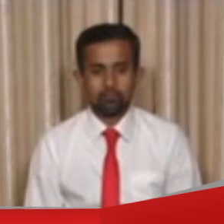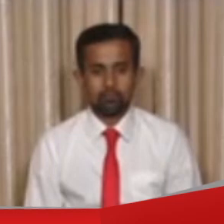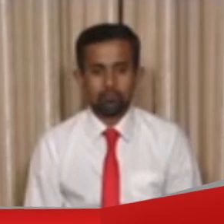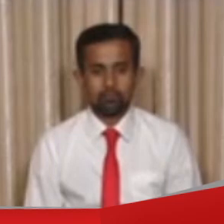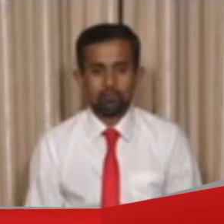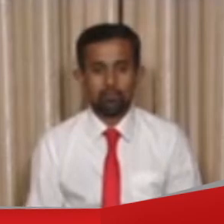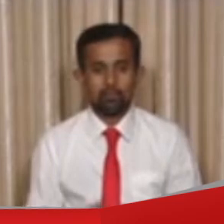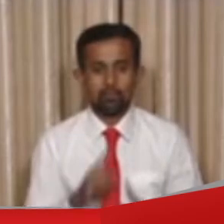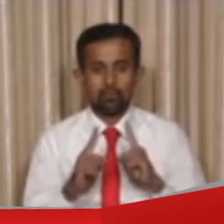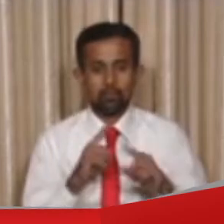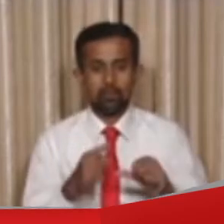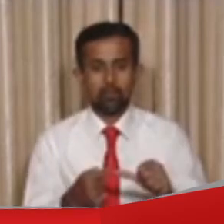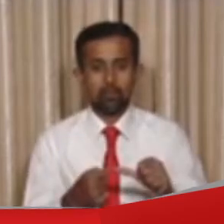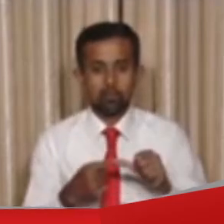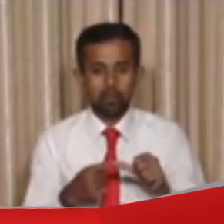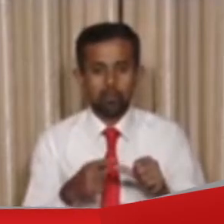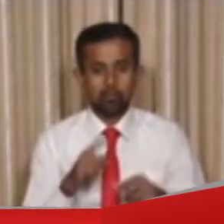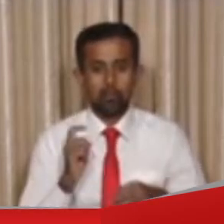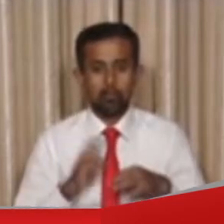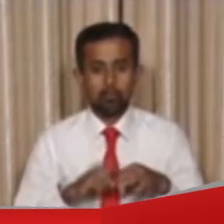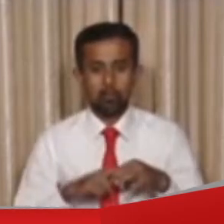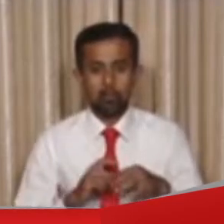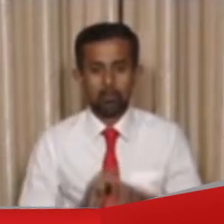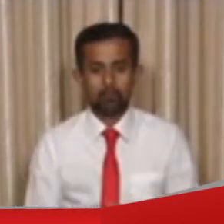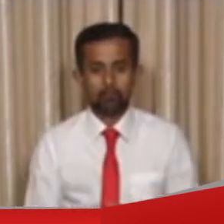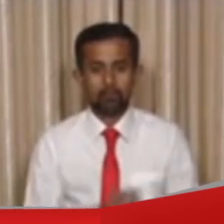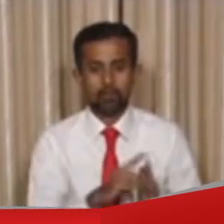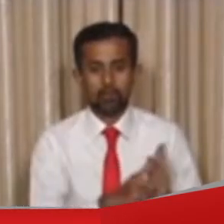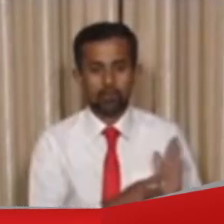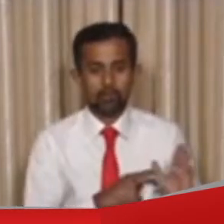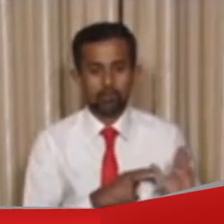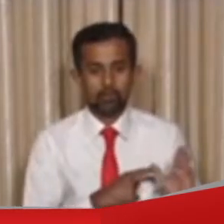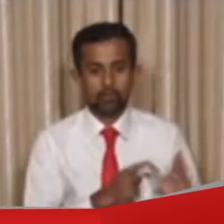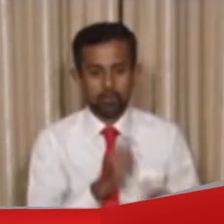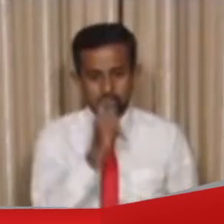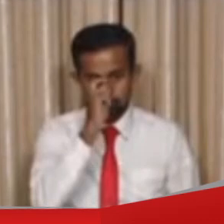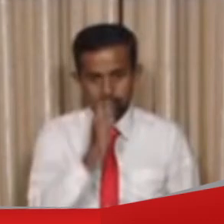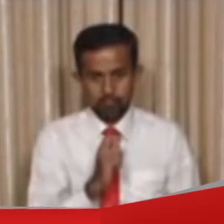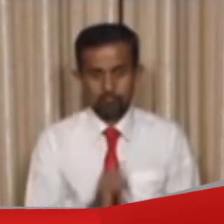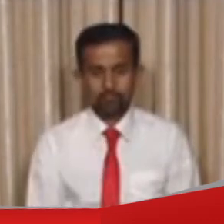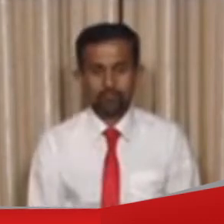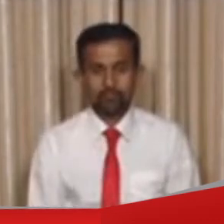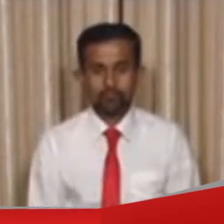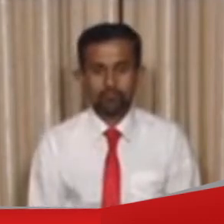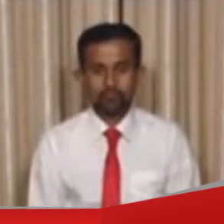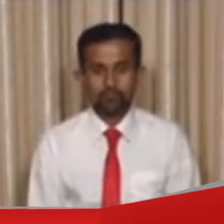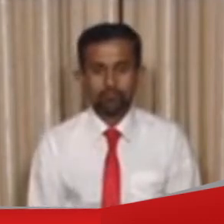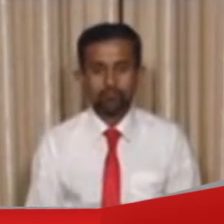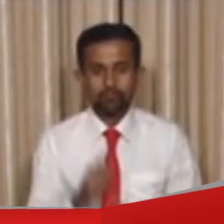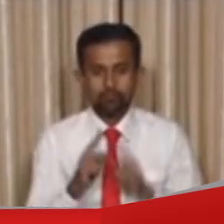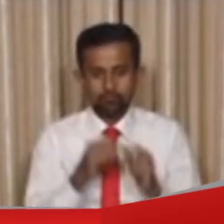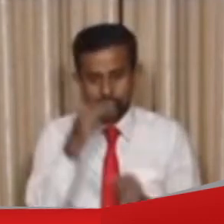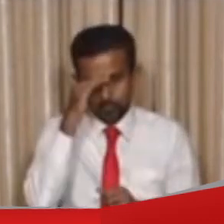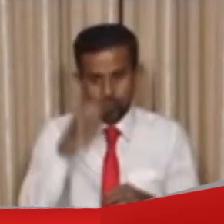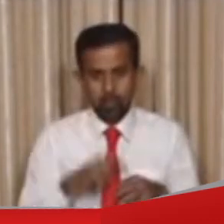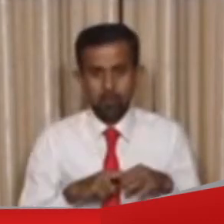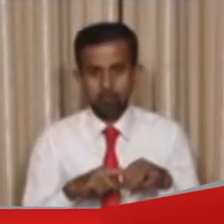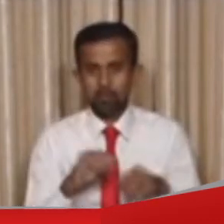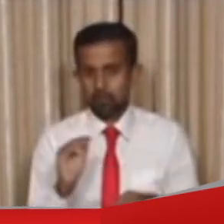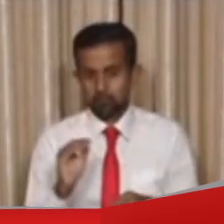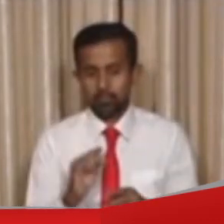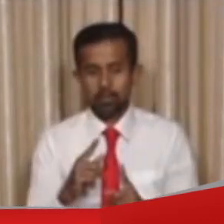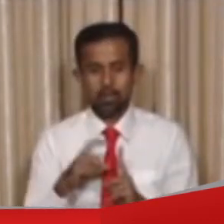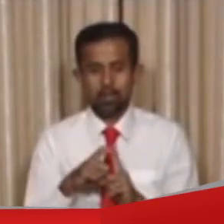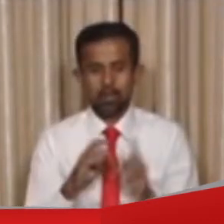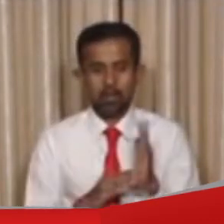Wajik Pilidru Apek Shagan Prasna Jagat Kumar Sumitra Rachimetuma Garu Katana Kumaram Prasnahana